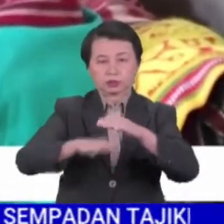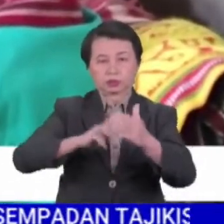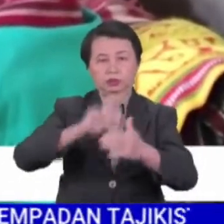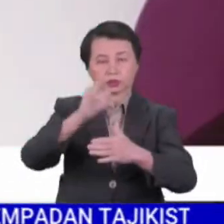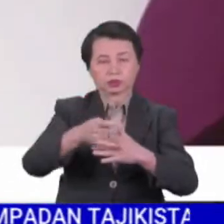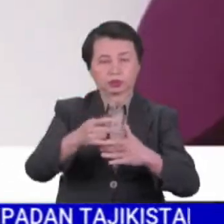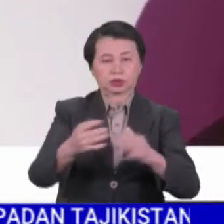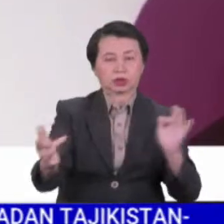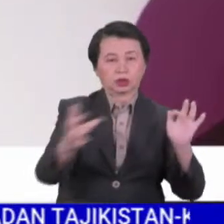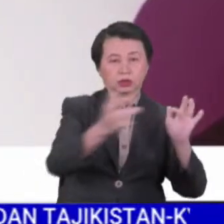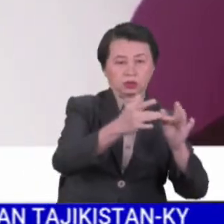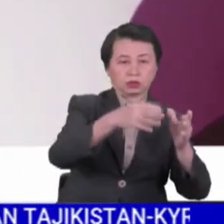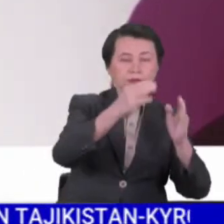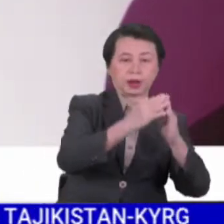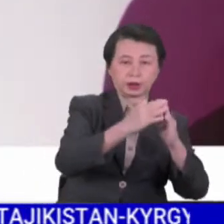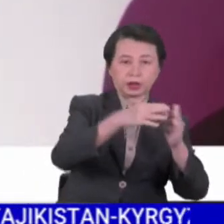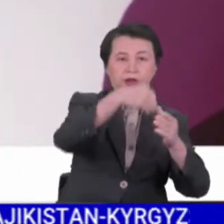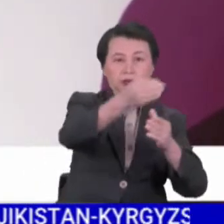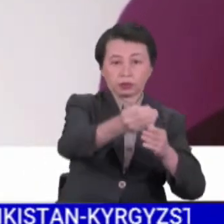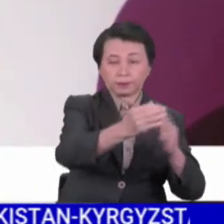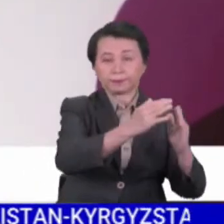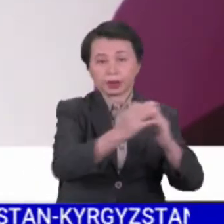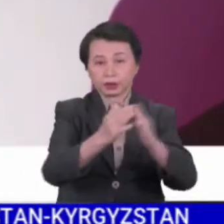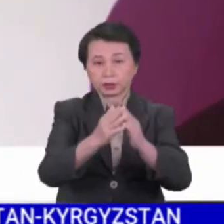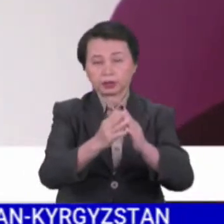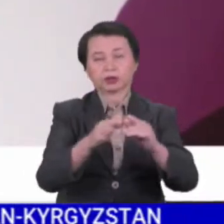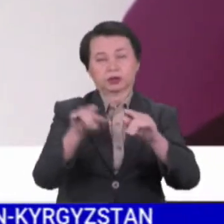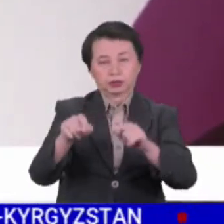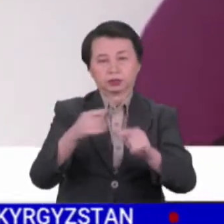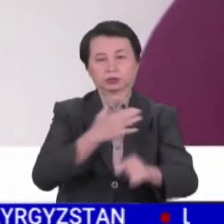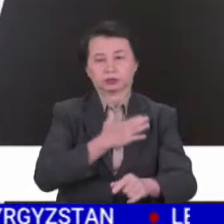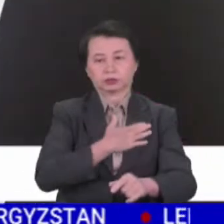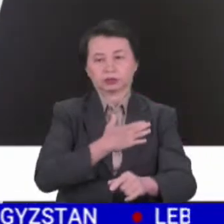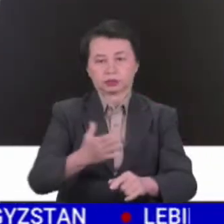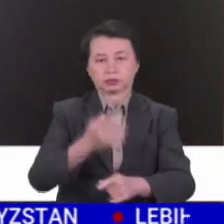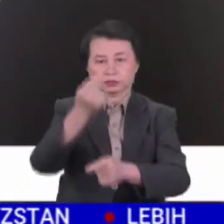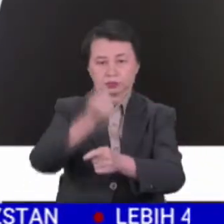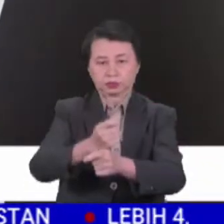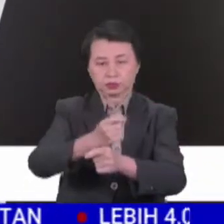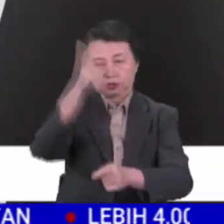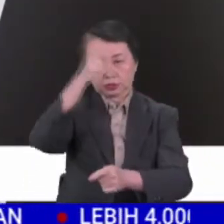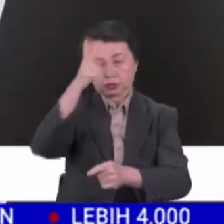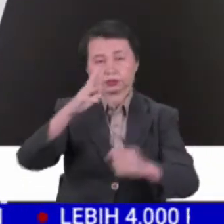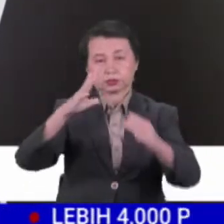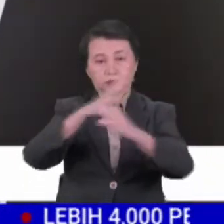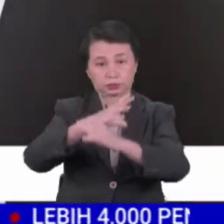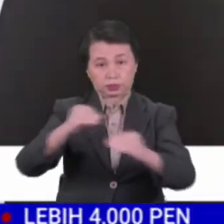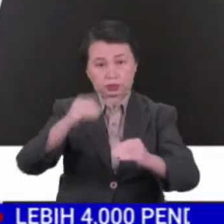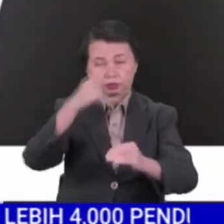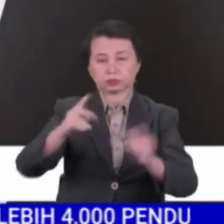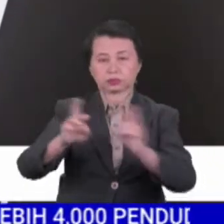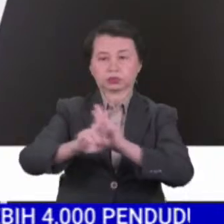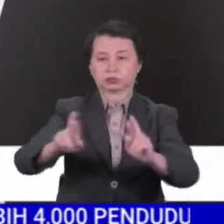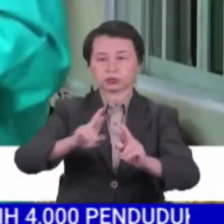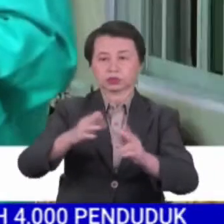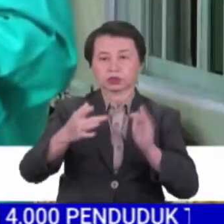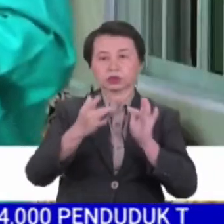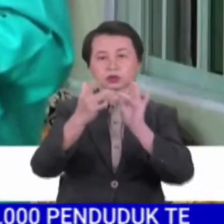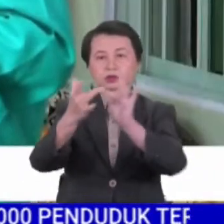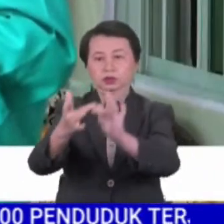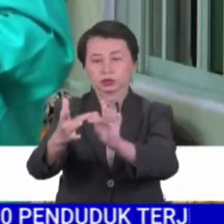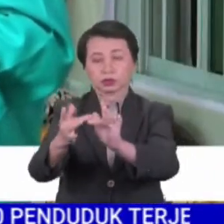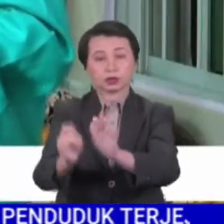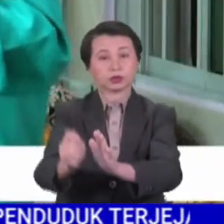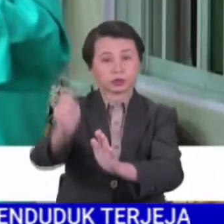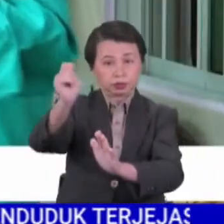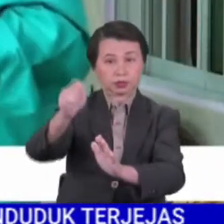menghubung kait bandar, luar bandar dan negara ini merupakan komitmen yang ditetapkan Kerajaan Sarawak untuk menyediakan sambungan internet